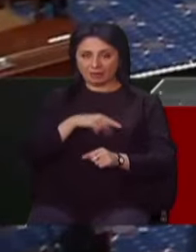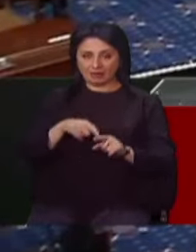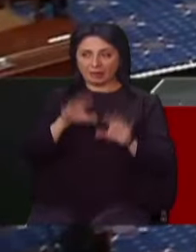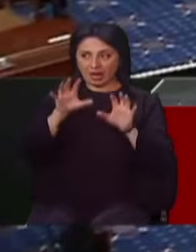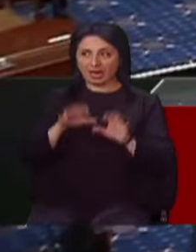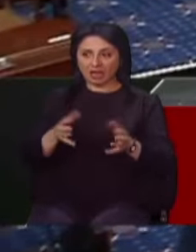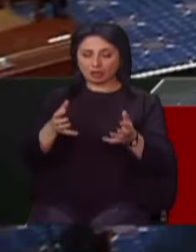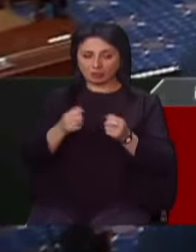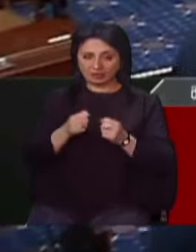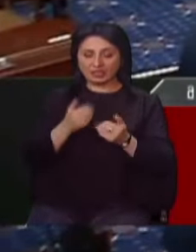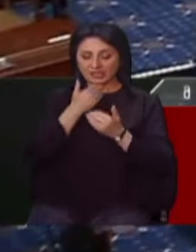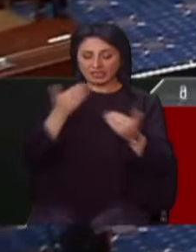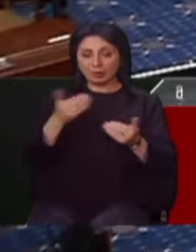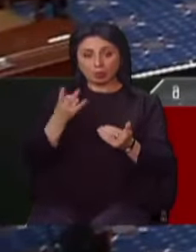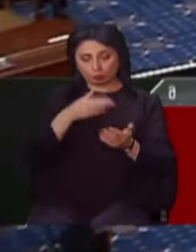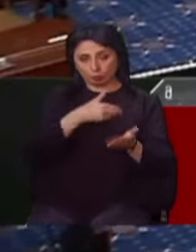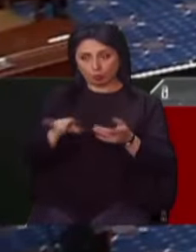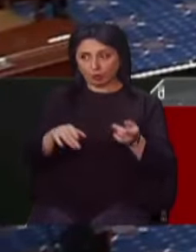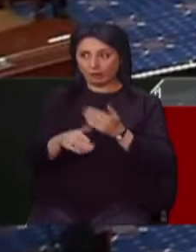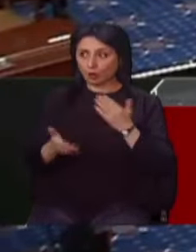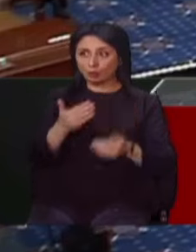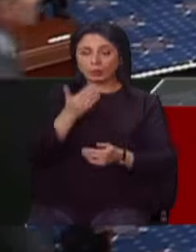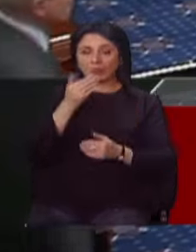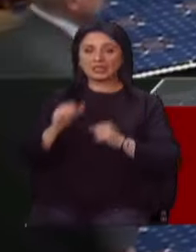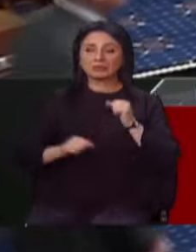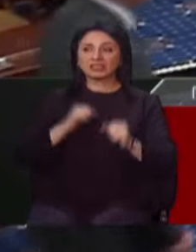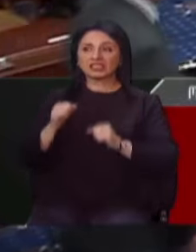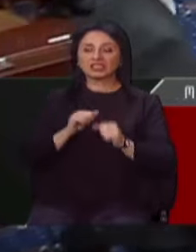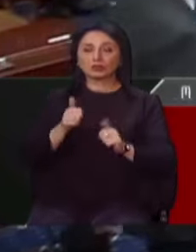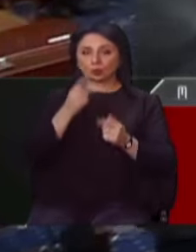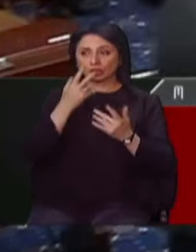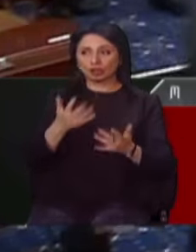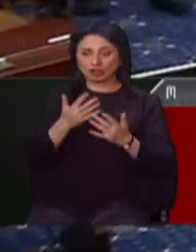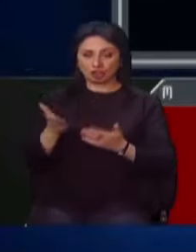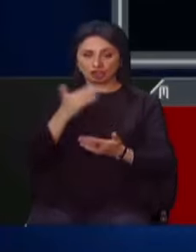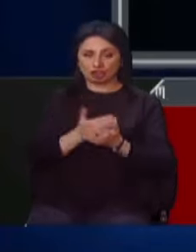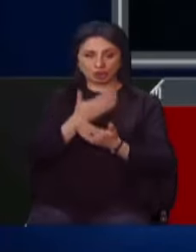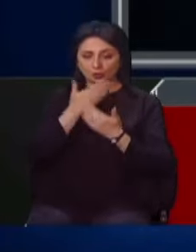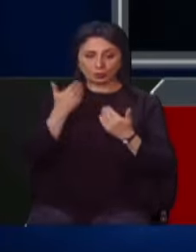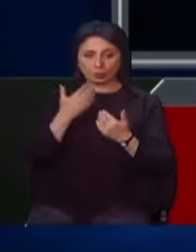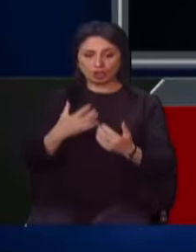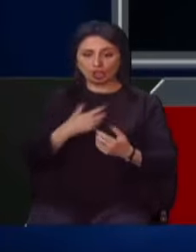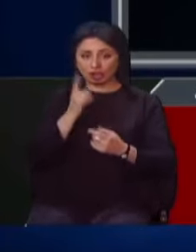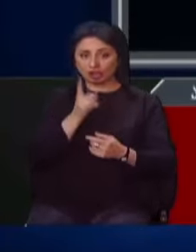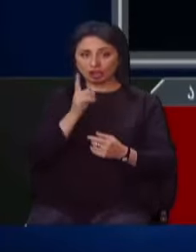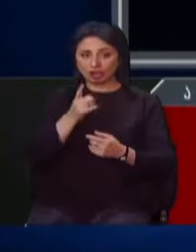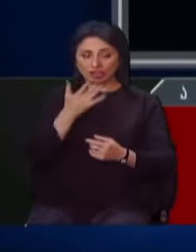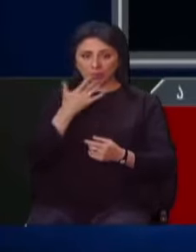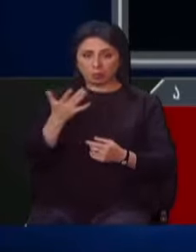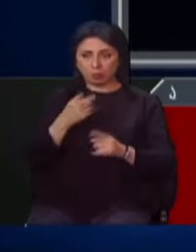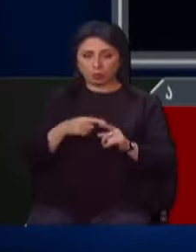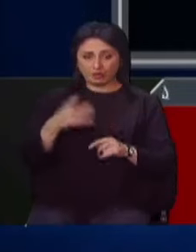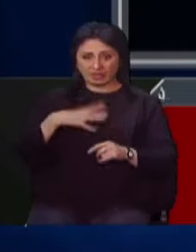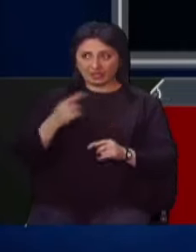ამ კანონის მიღებაზე საბოლოოდ თქვას უარი, თუმცა მათი მცდელობები, როგორც ჩანს, უშედეგოა. შანტაჟისა და მუქარის პოლიტიკა,